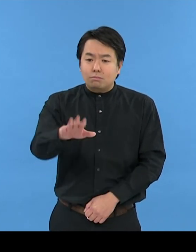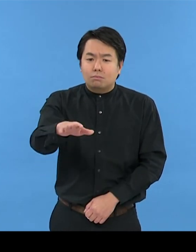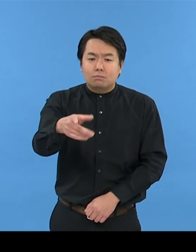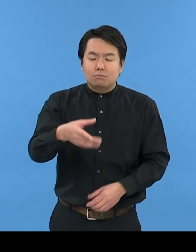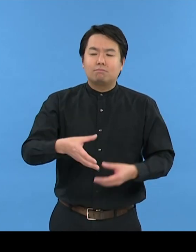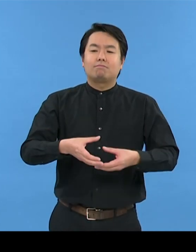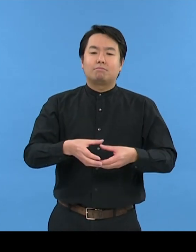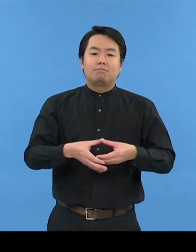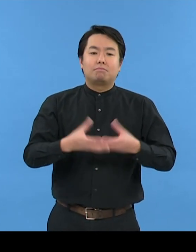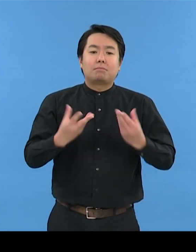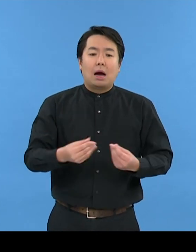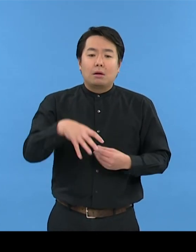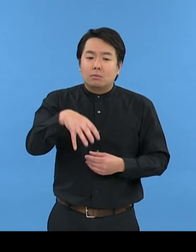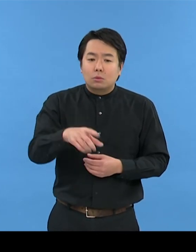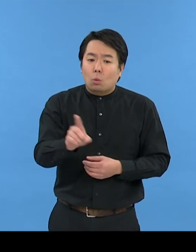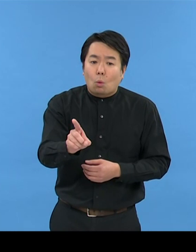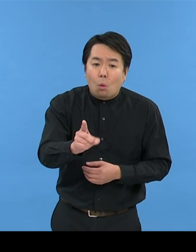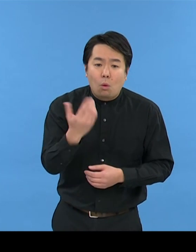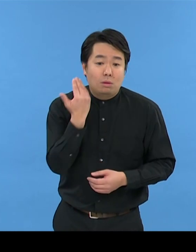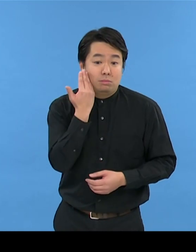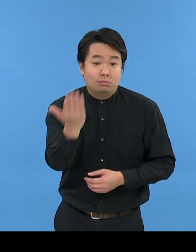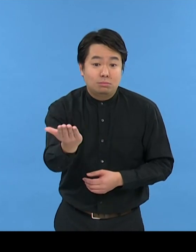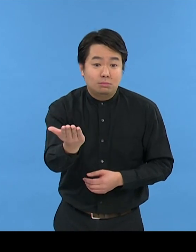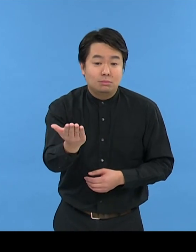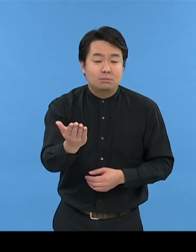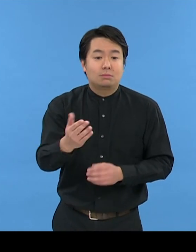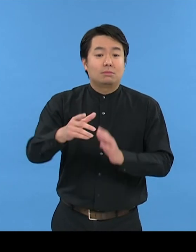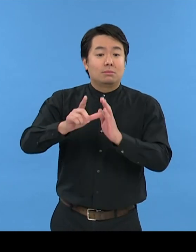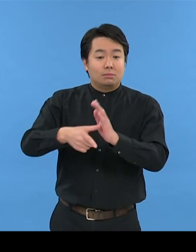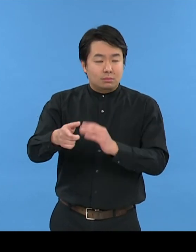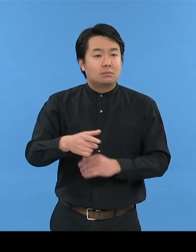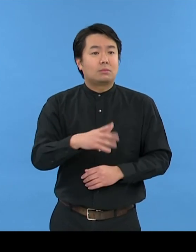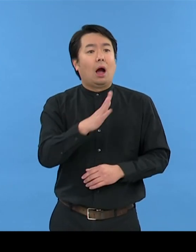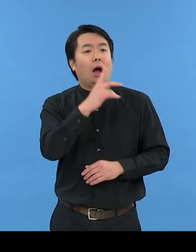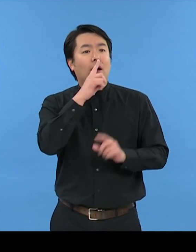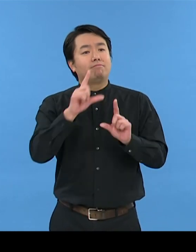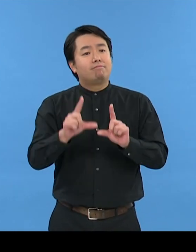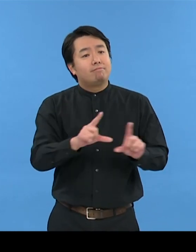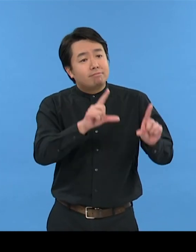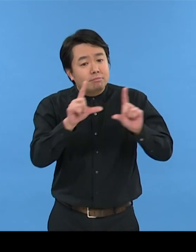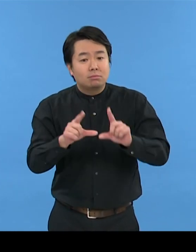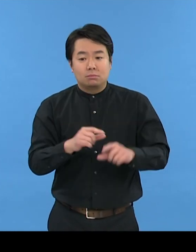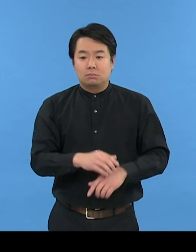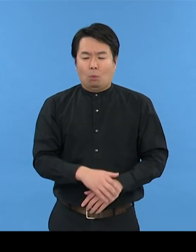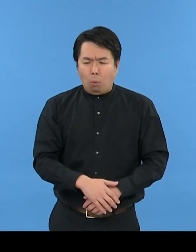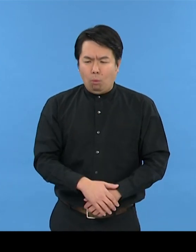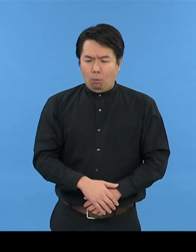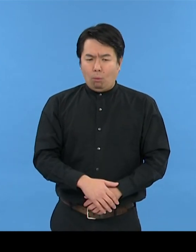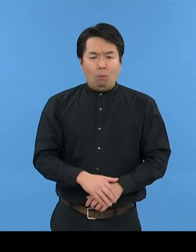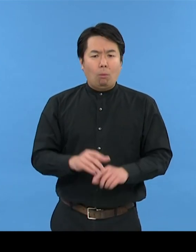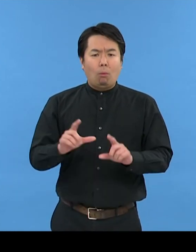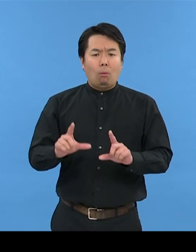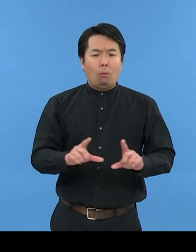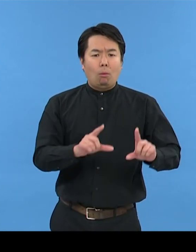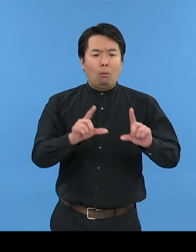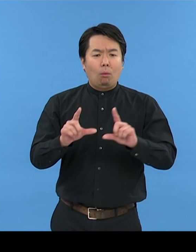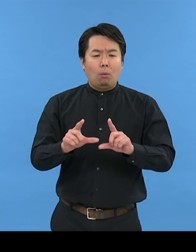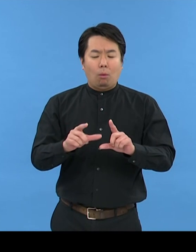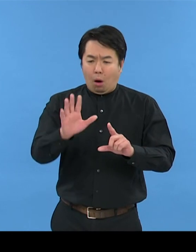そうなんだじゃあどっかで座禅とかやってたのって言ったらいや住んでましたって言うんですよ